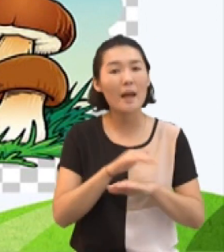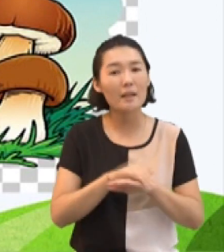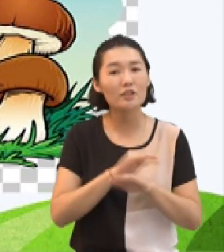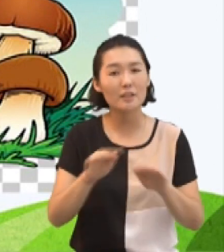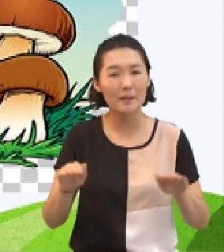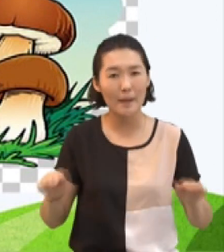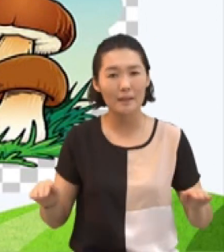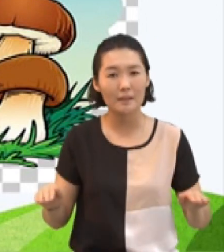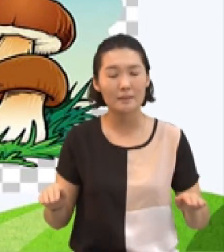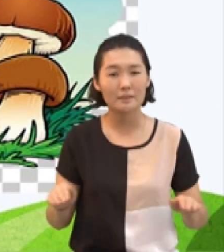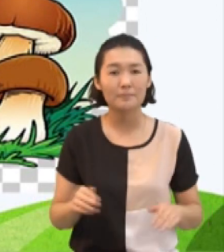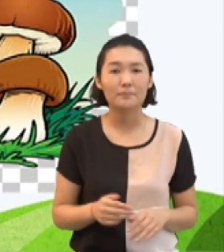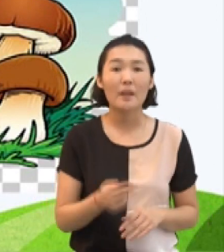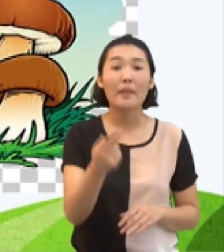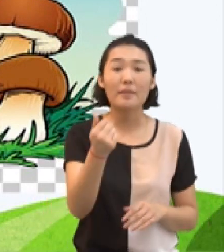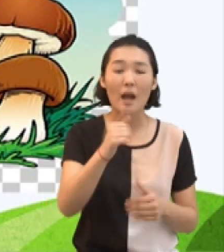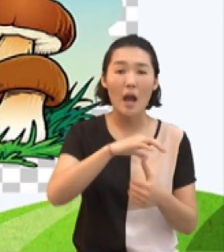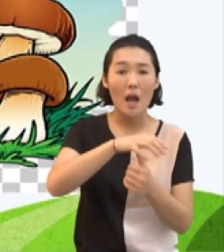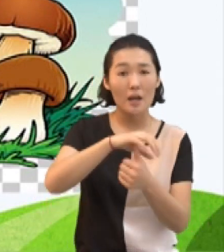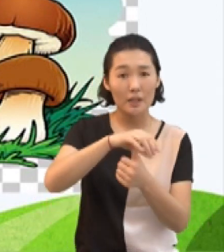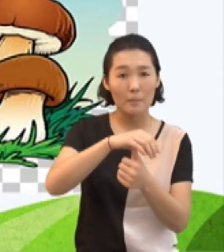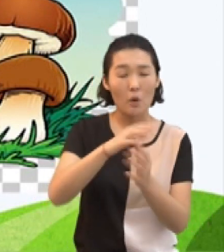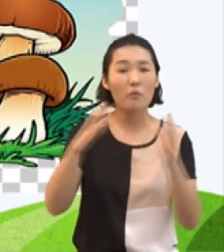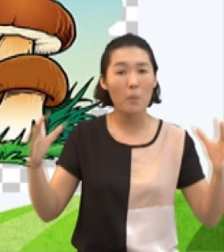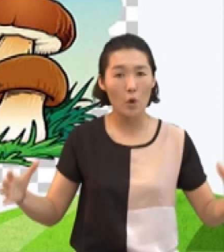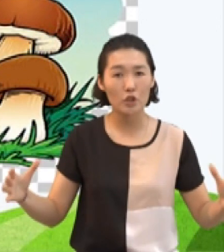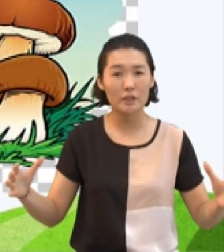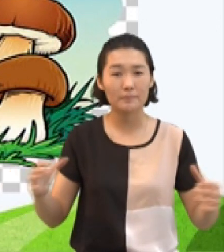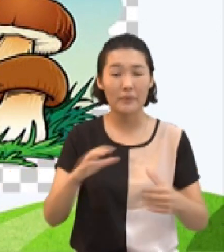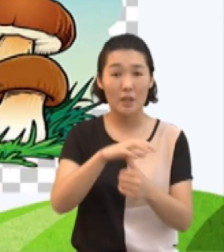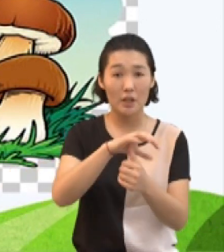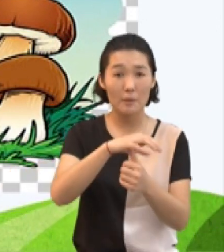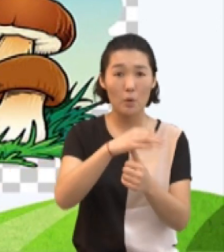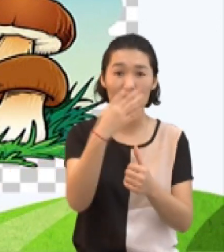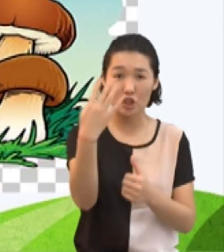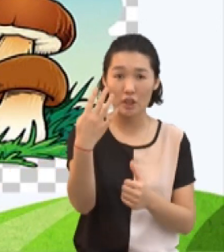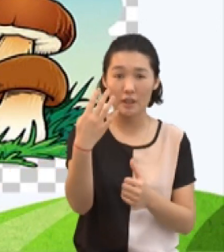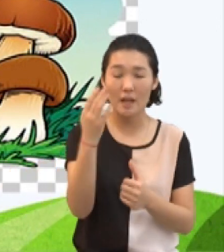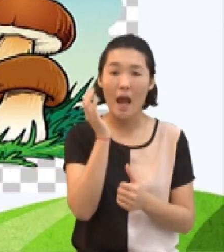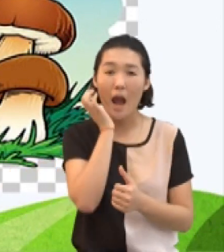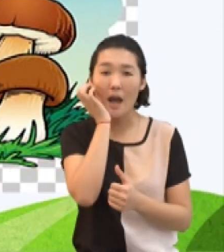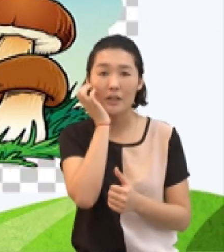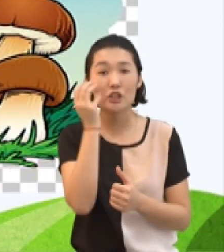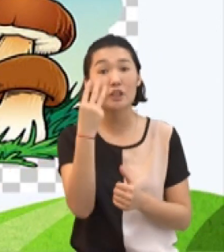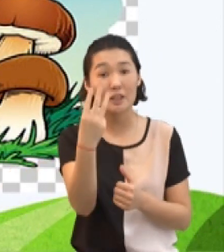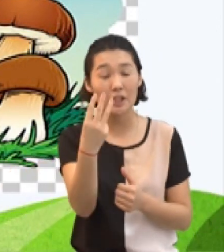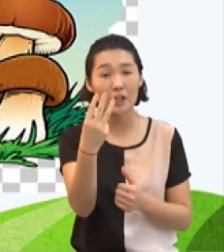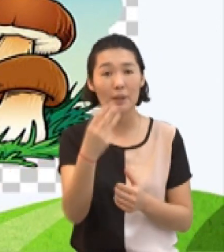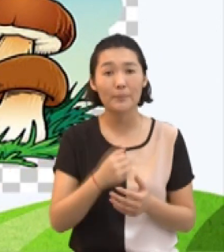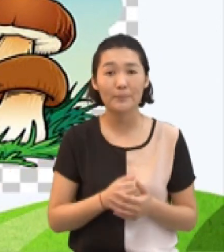Молодцы, ребята. Конечно, грибов больше. Грибов 4, а орешек